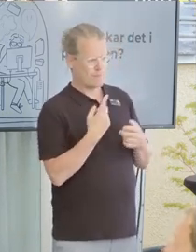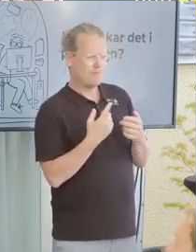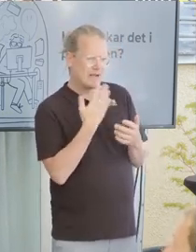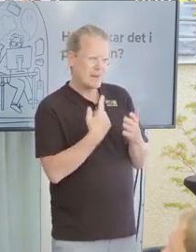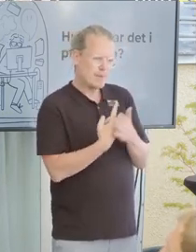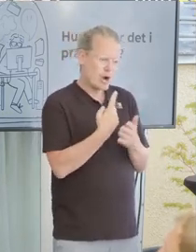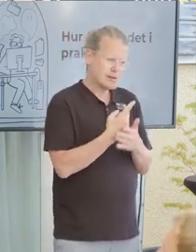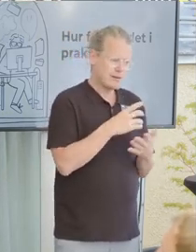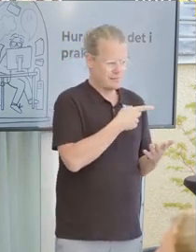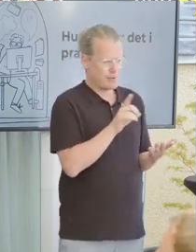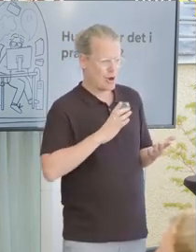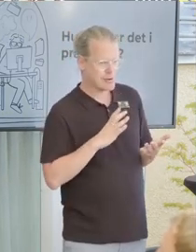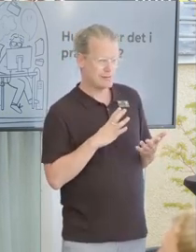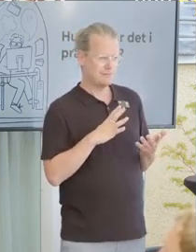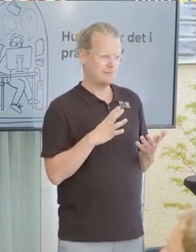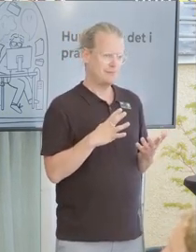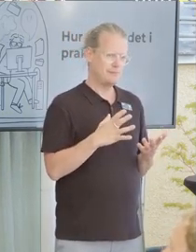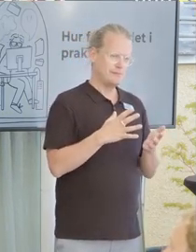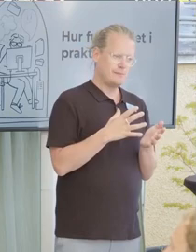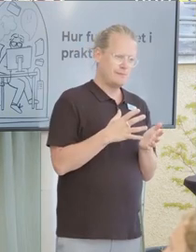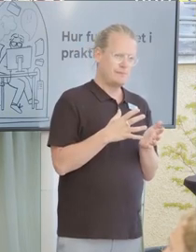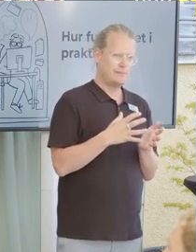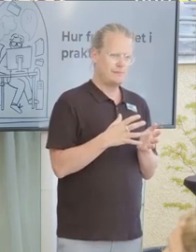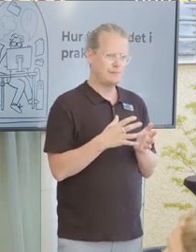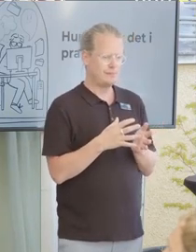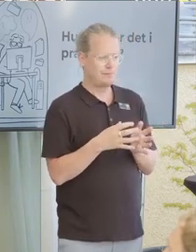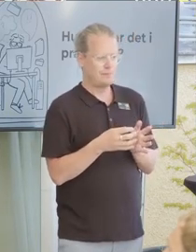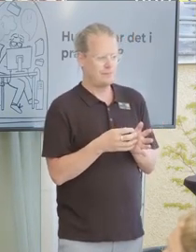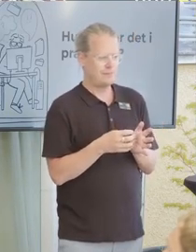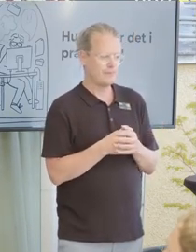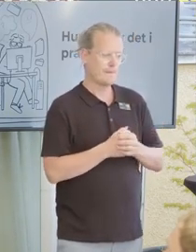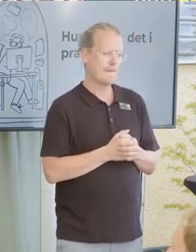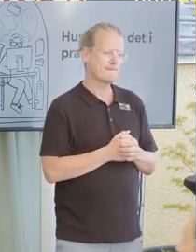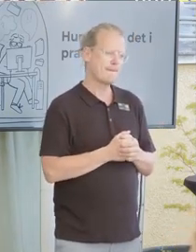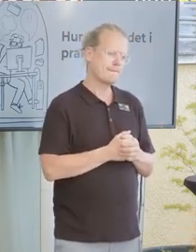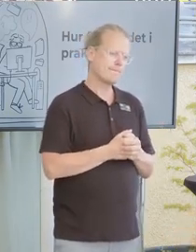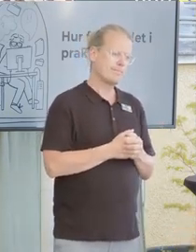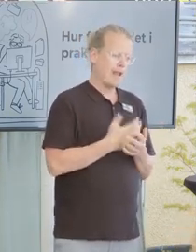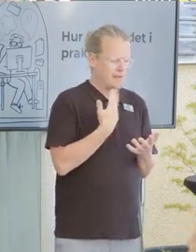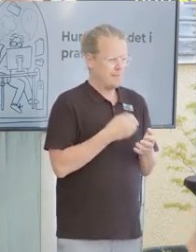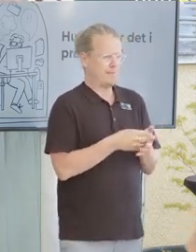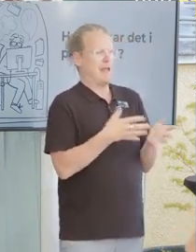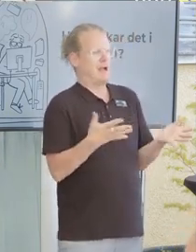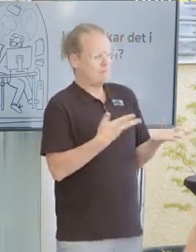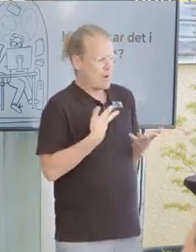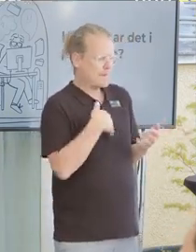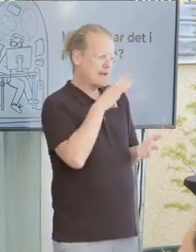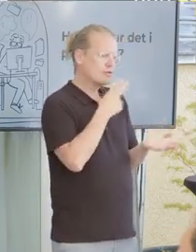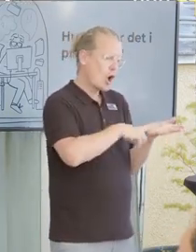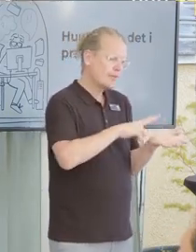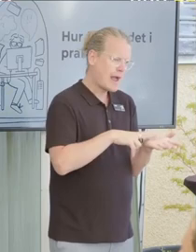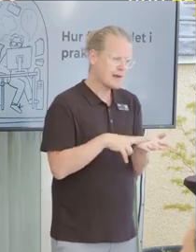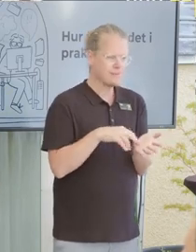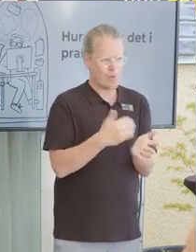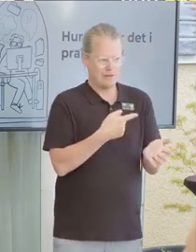liksom möjliggöra text- och datautvinning hos er. Eller hur? Ja, ja. Nej, men precis. Jag kan börja. Erik öppnar ju så fint